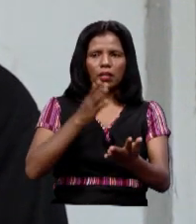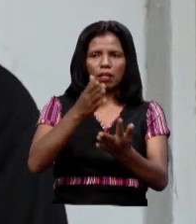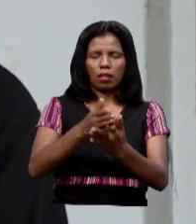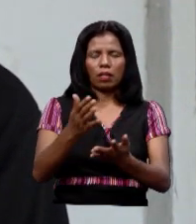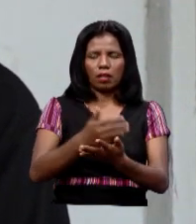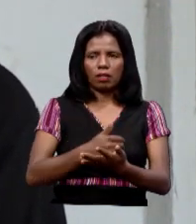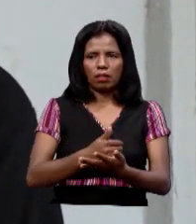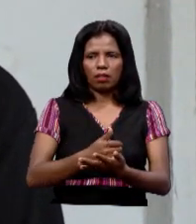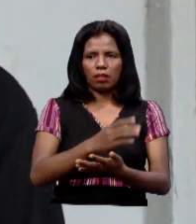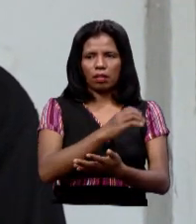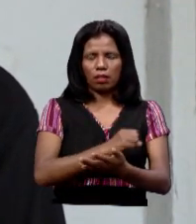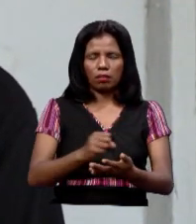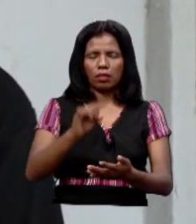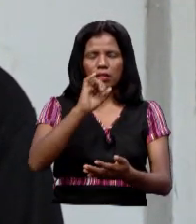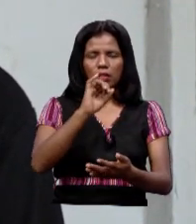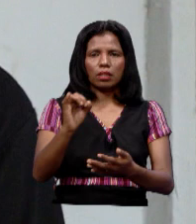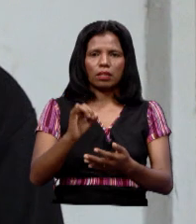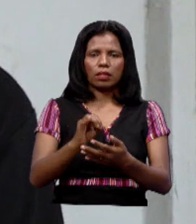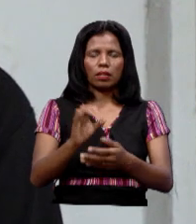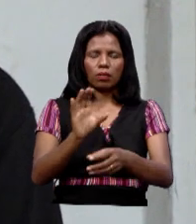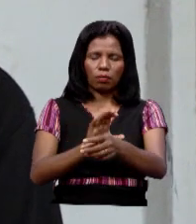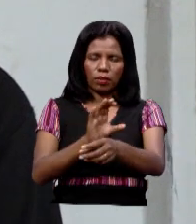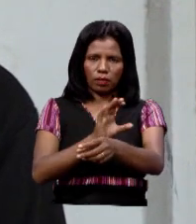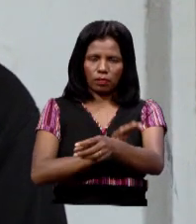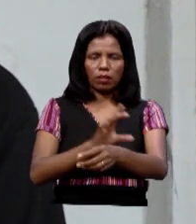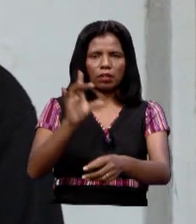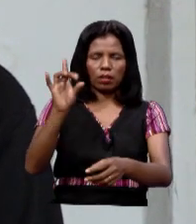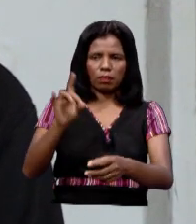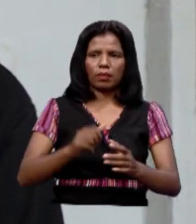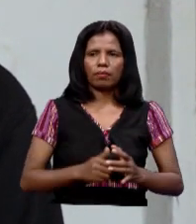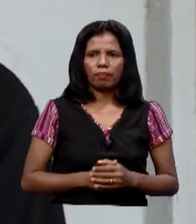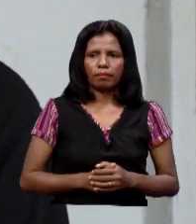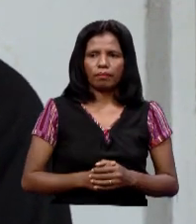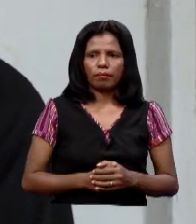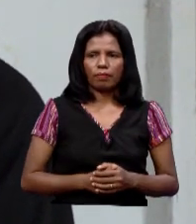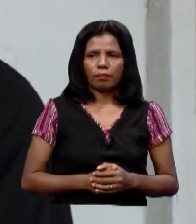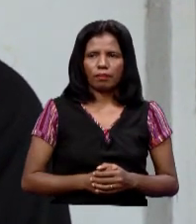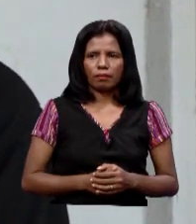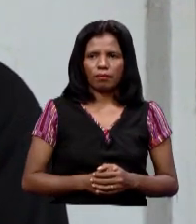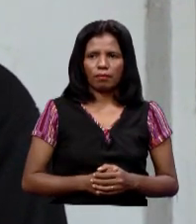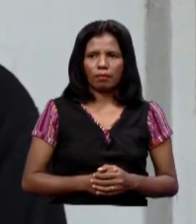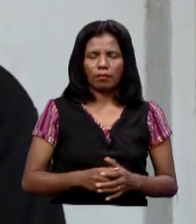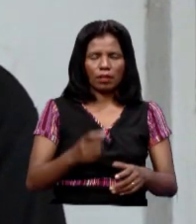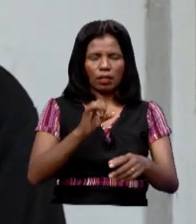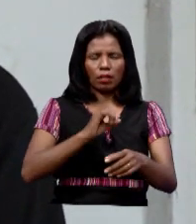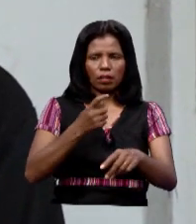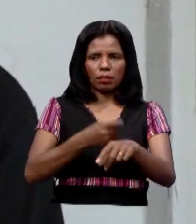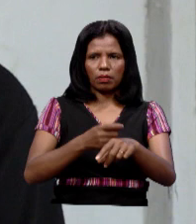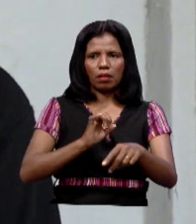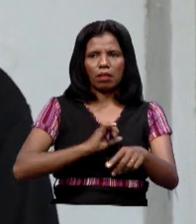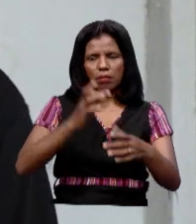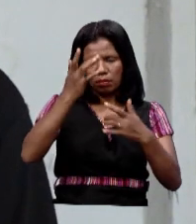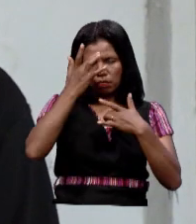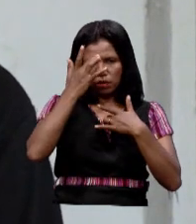dunia informatika ya ya urutan delapan leba hau liu dia. Mereka hau ya tempat ni hau mus hetang mora. Pes